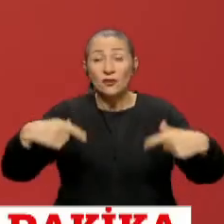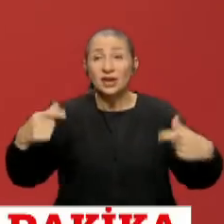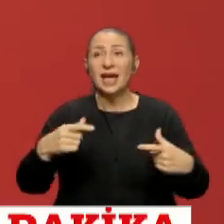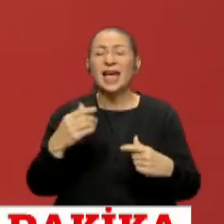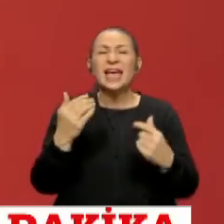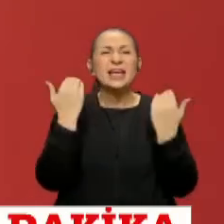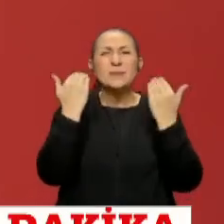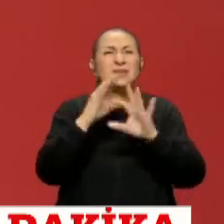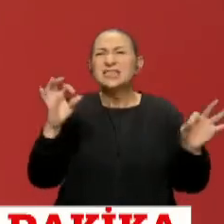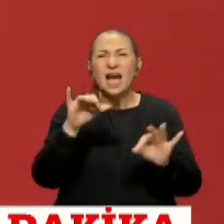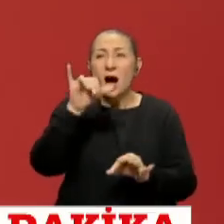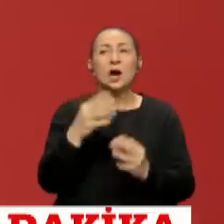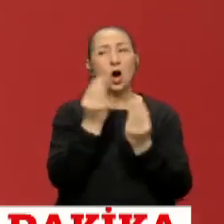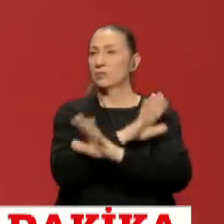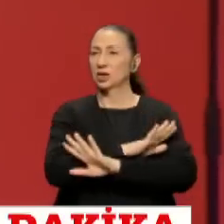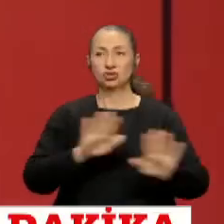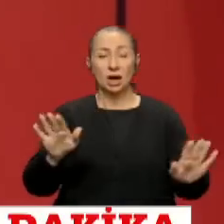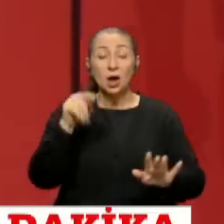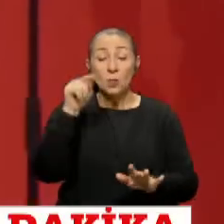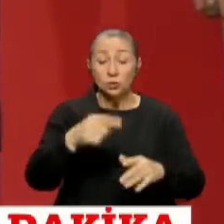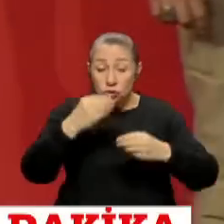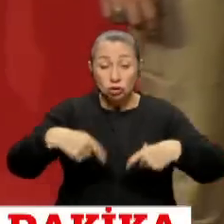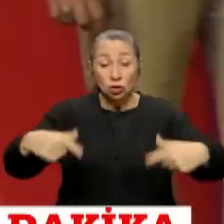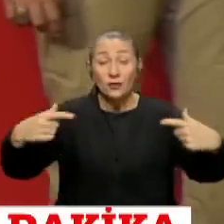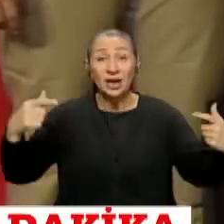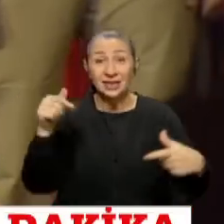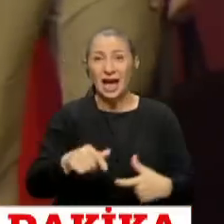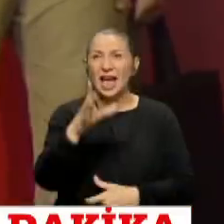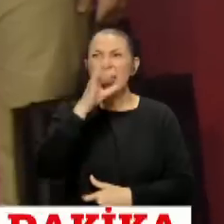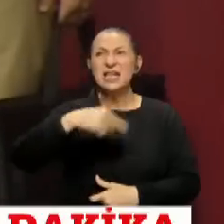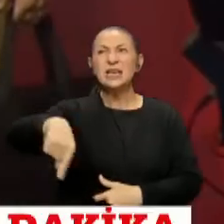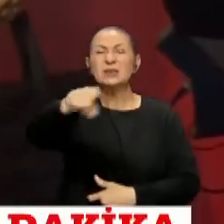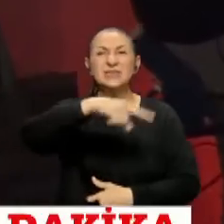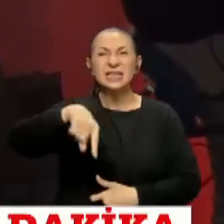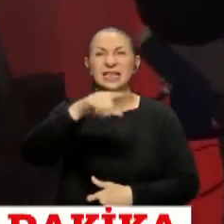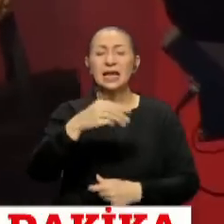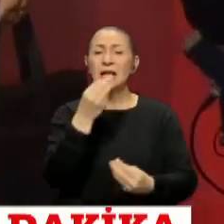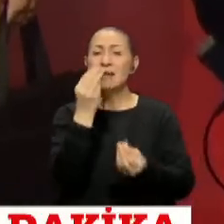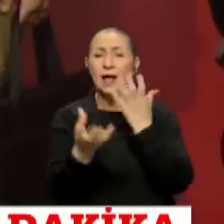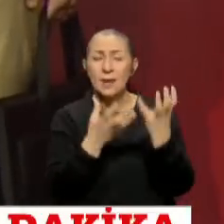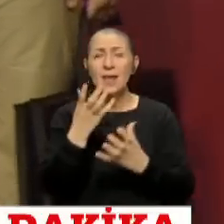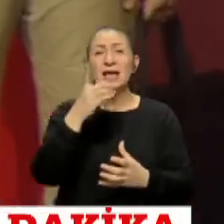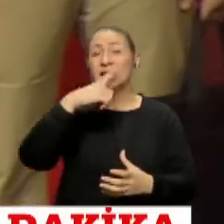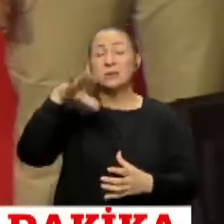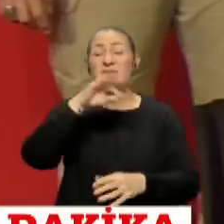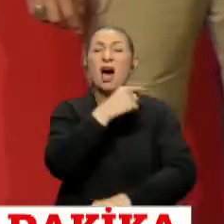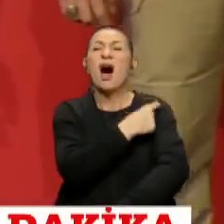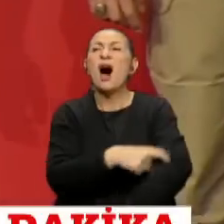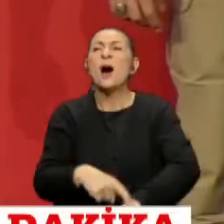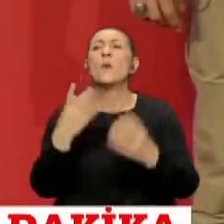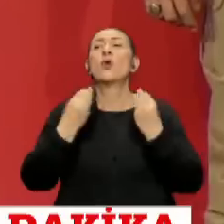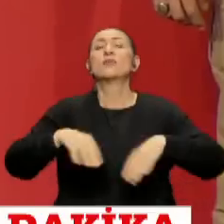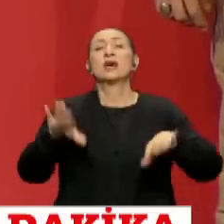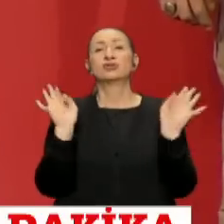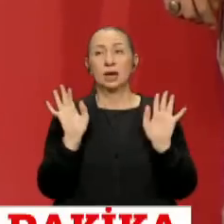yetim hakkı olmayacak. Bu sofrada kimsenin aşı kimseye haram